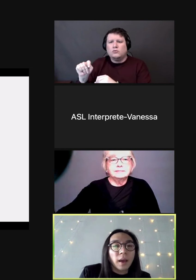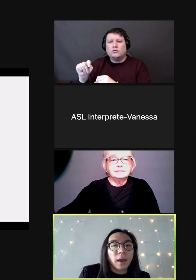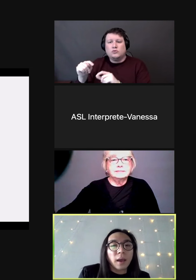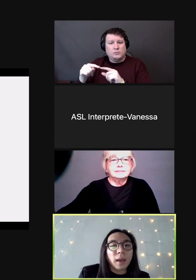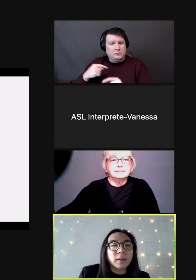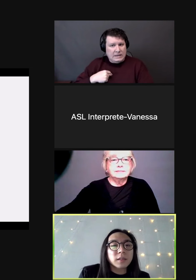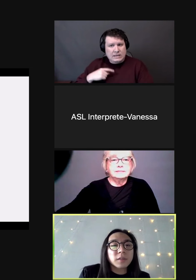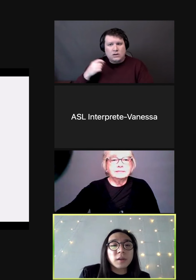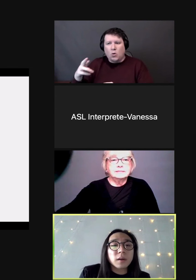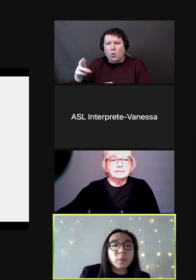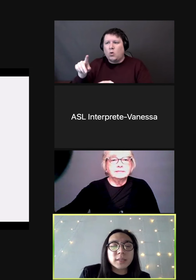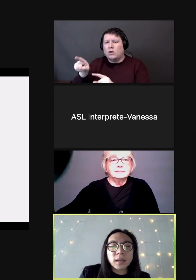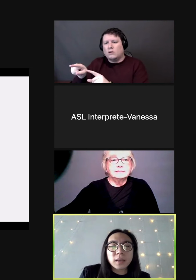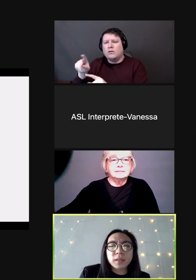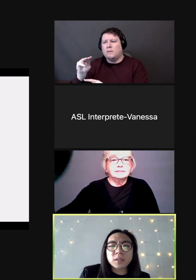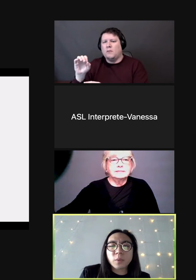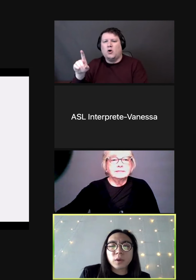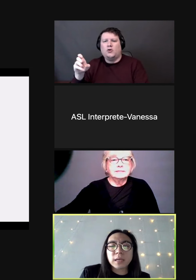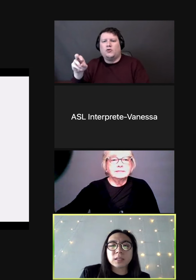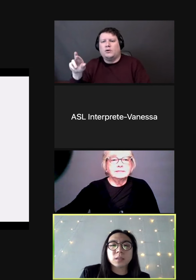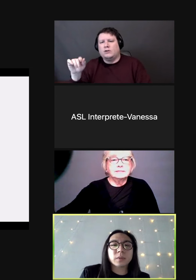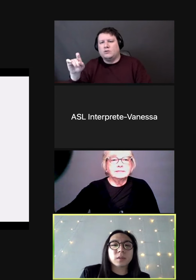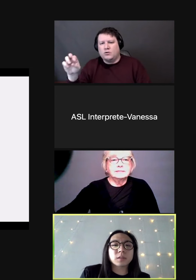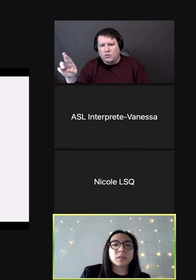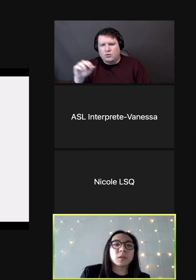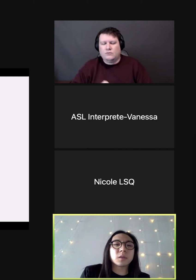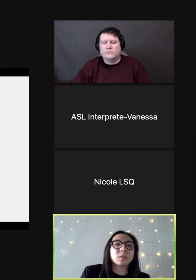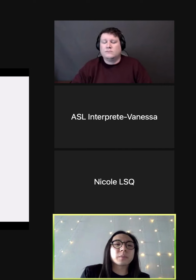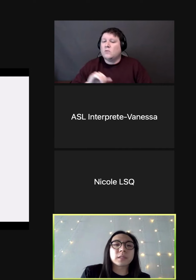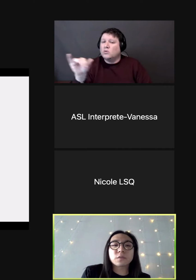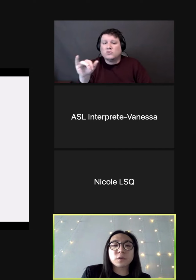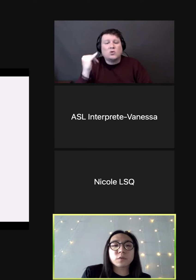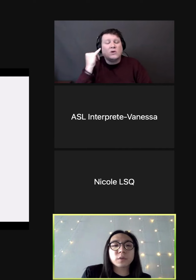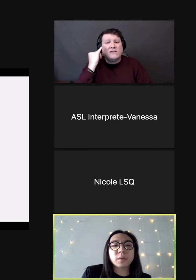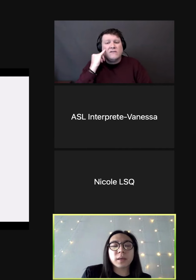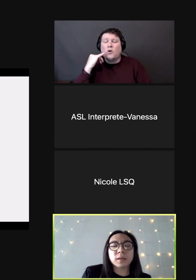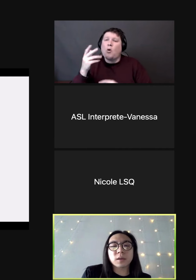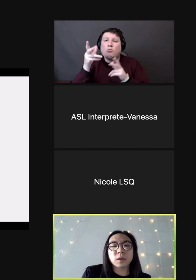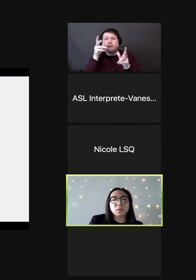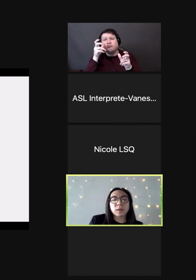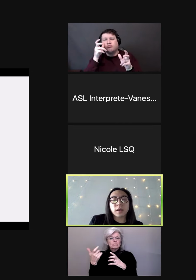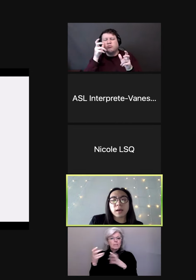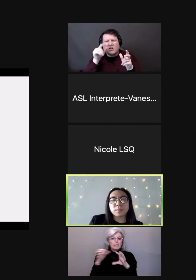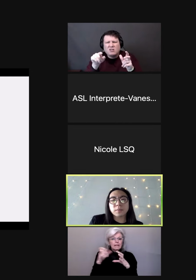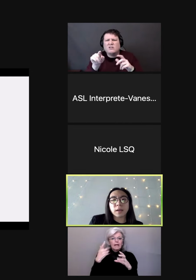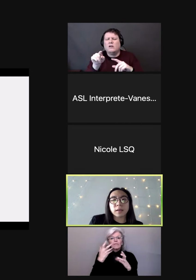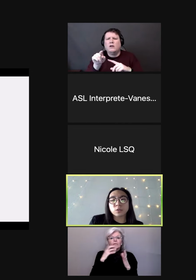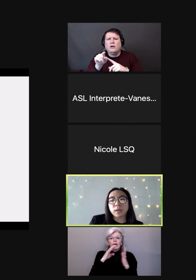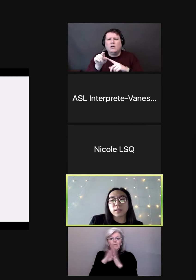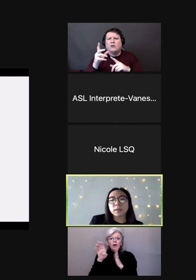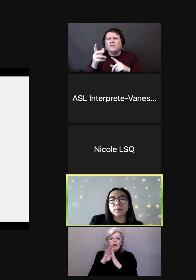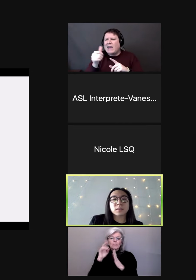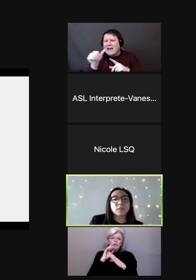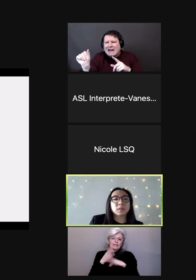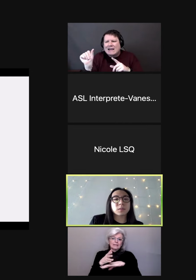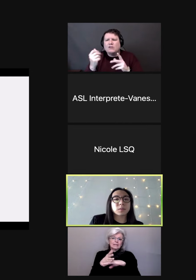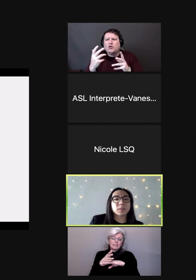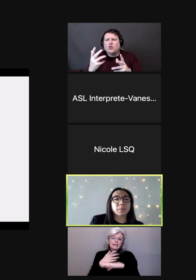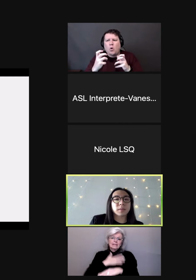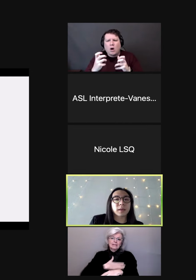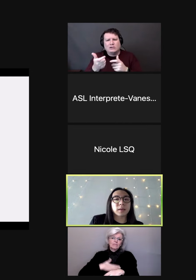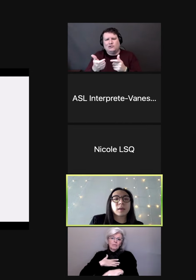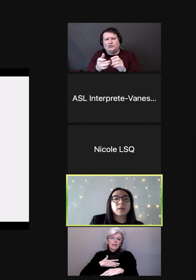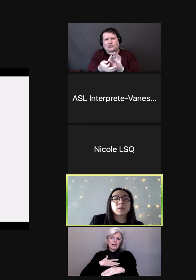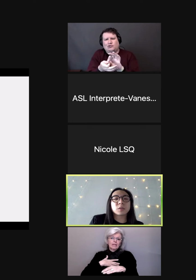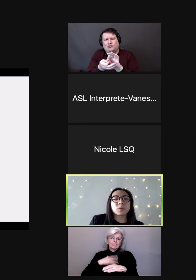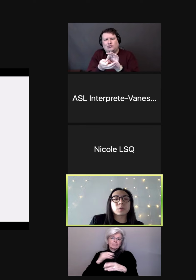questions et s'il y a d'autres façons pour améliorer l'accessibilité, veuillez le noter